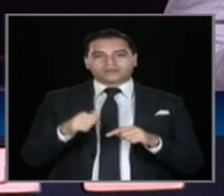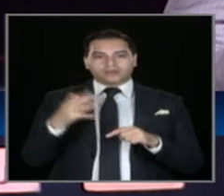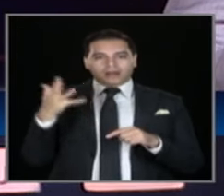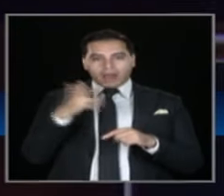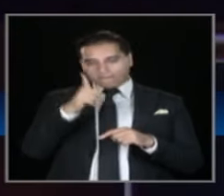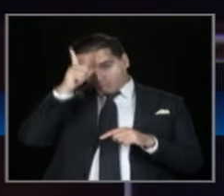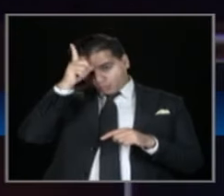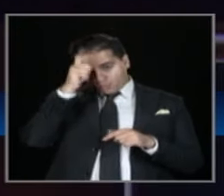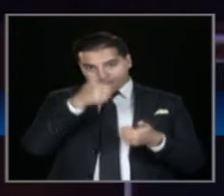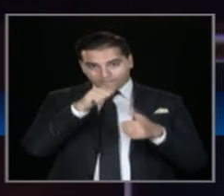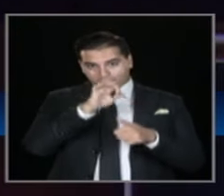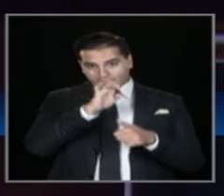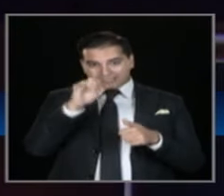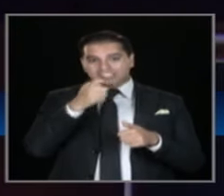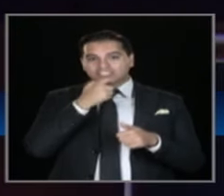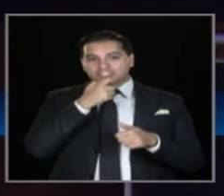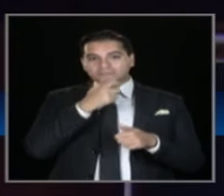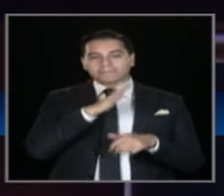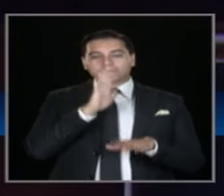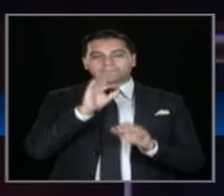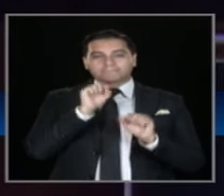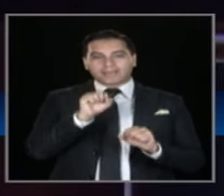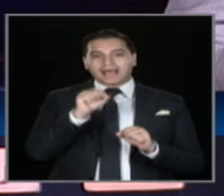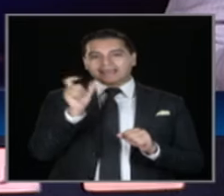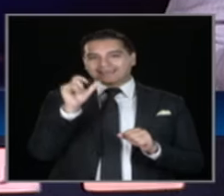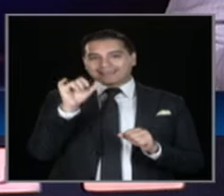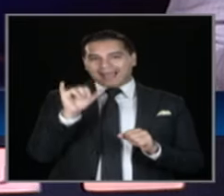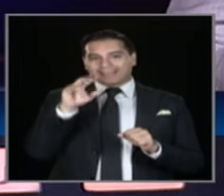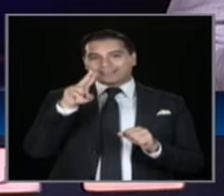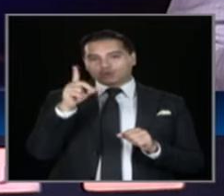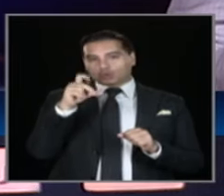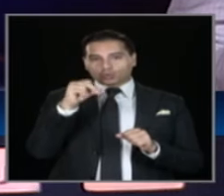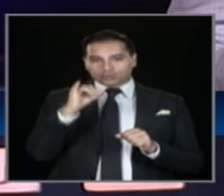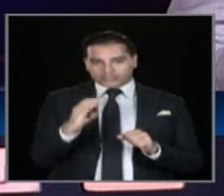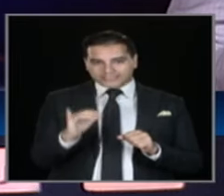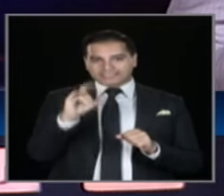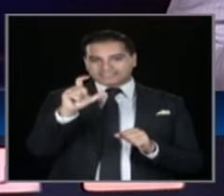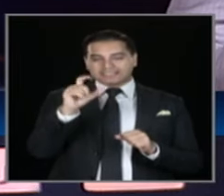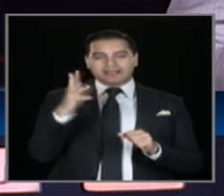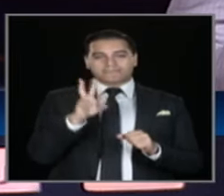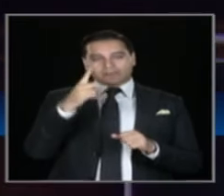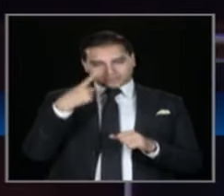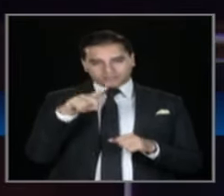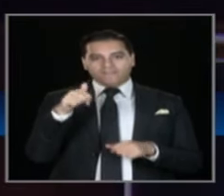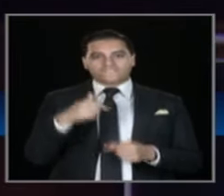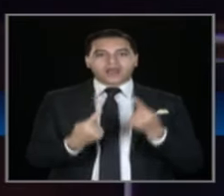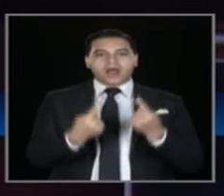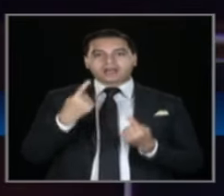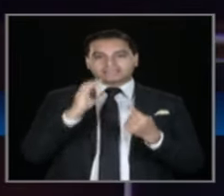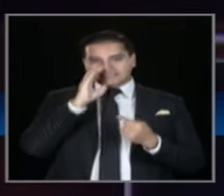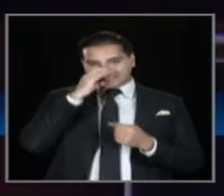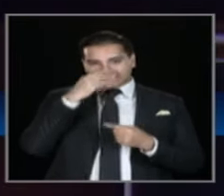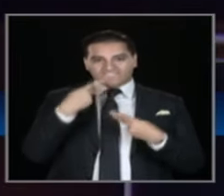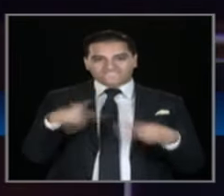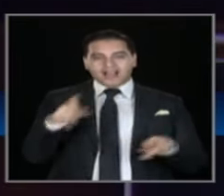لعنصر النيتروجين؟ 7. صح. في عهد أي حاكم تم افتتاح حديقة الحيوان بالجيزة